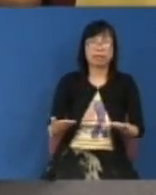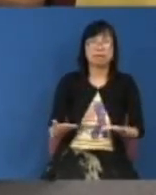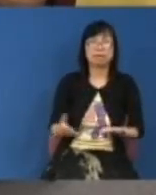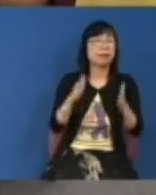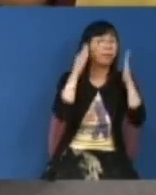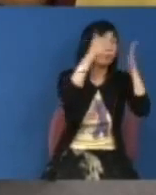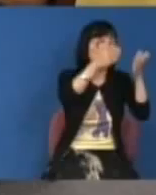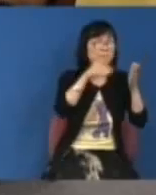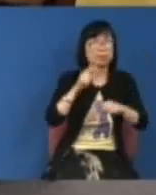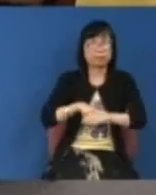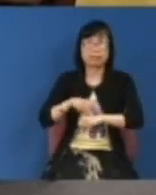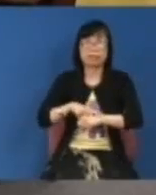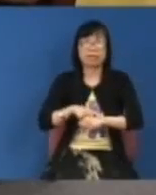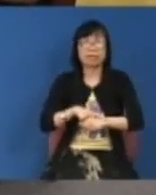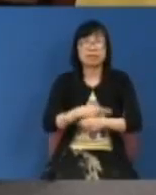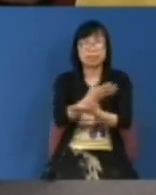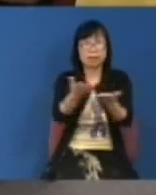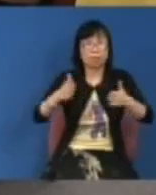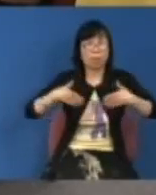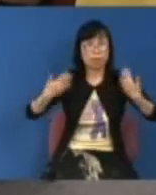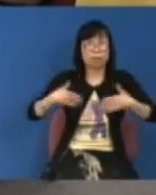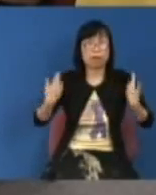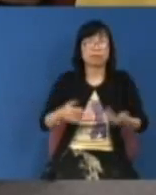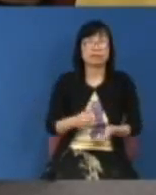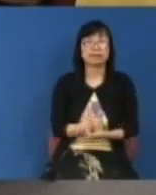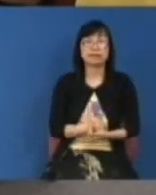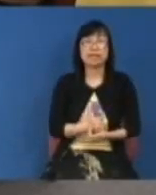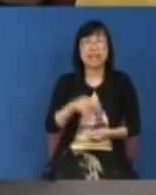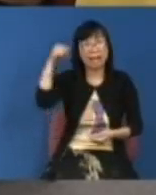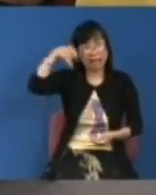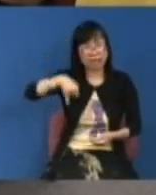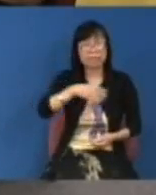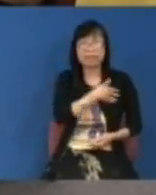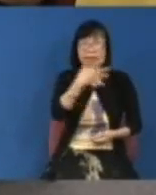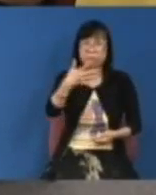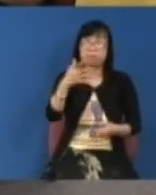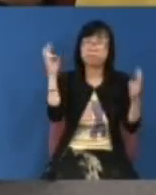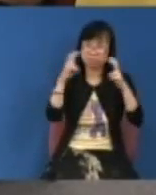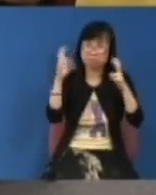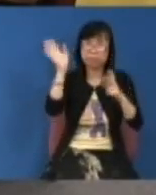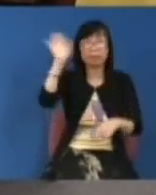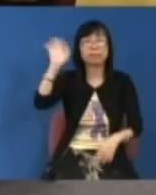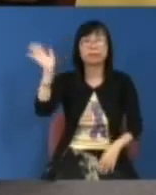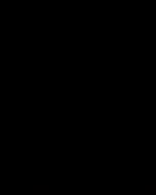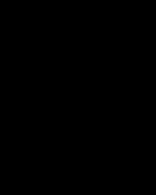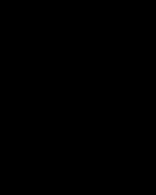節目時間到依度，希望大家有一個愉快嘅週末。咁下個星期五再見，拜拜。 好，拜拜。